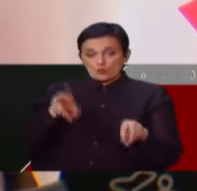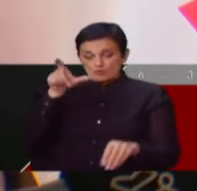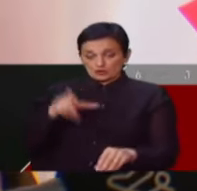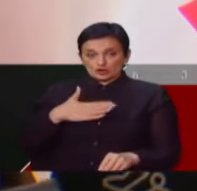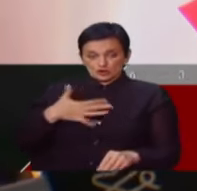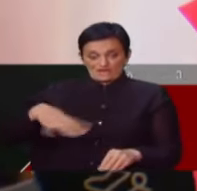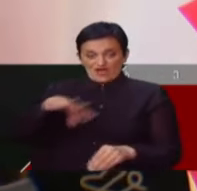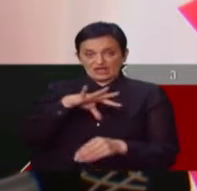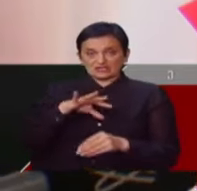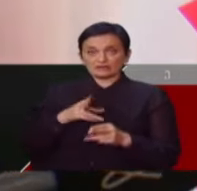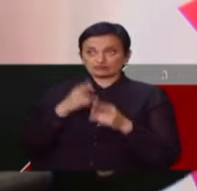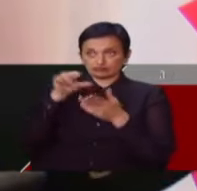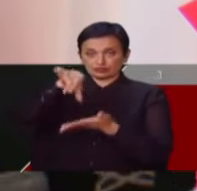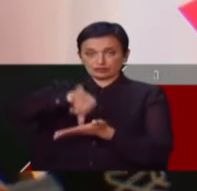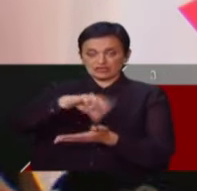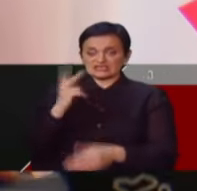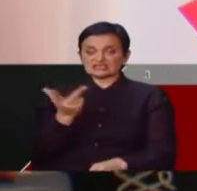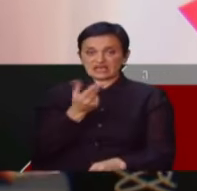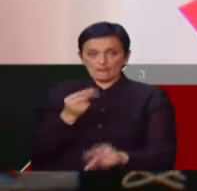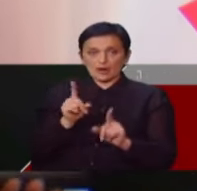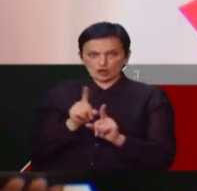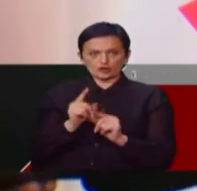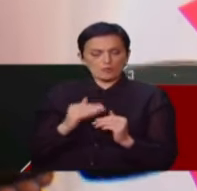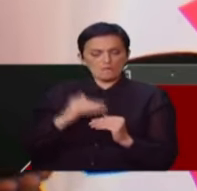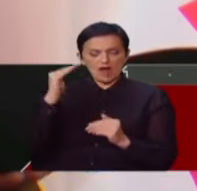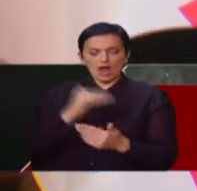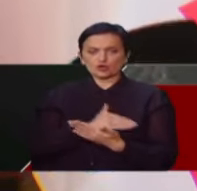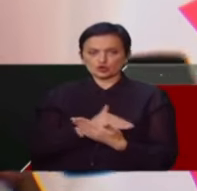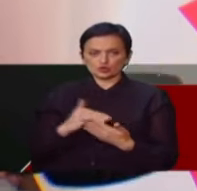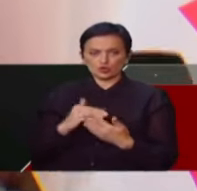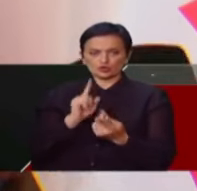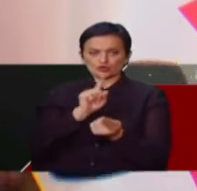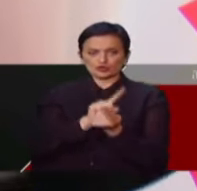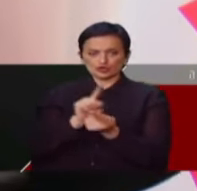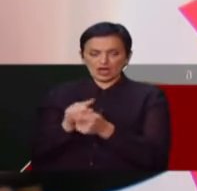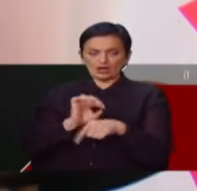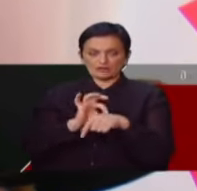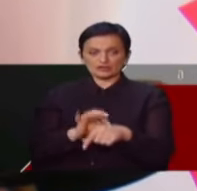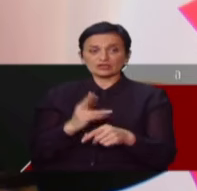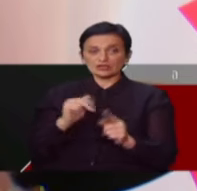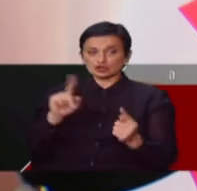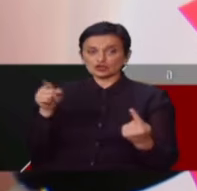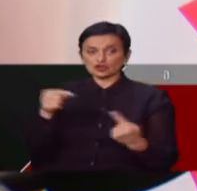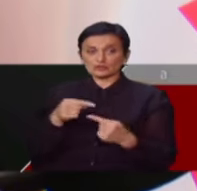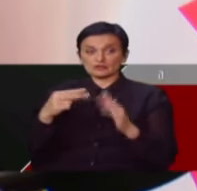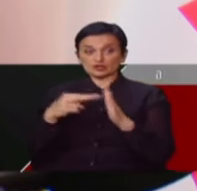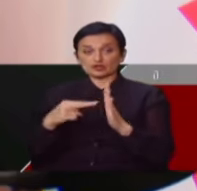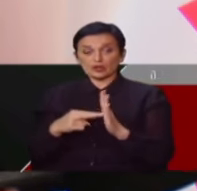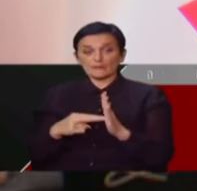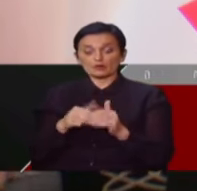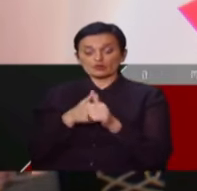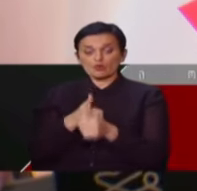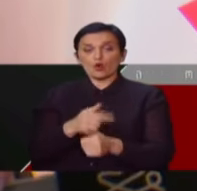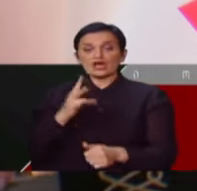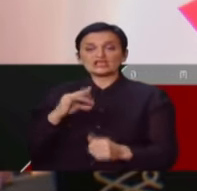ჩვენს ქვეყანას წარმოადგენდა ამ სამიტზე და სხვადასხვა საკმაოდ მაღალი დონის შეხვედრებიც გაიმართა და შესაბამისი შეფასებებიც მოყვა